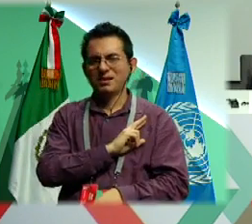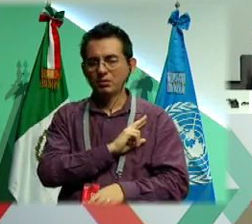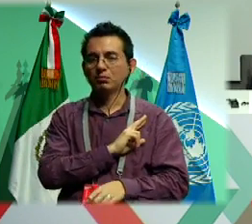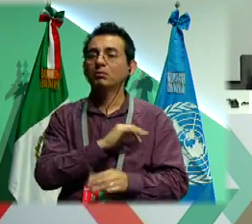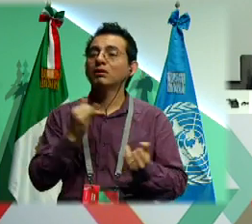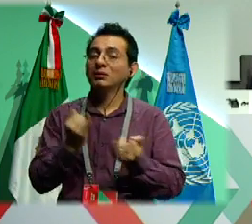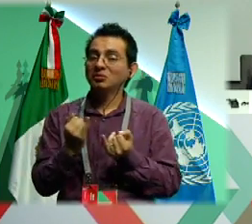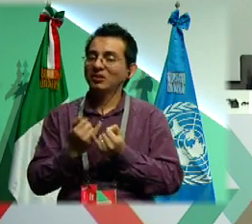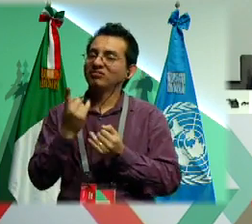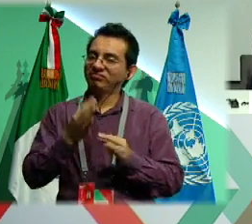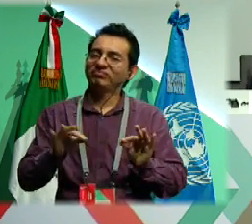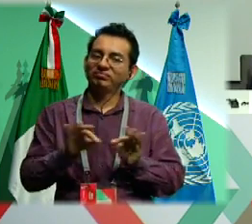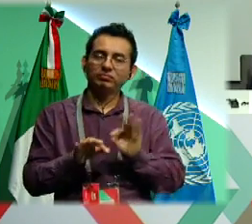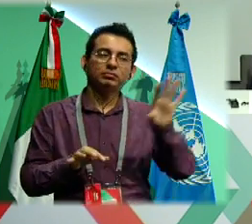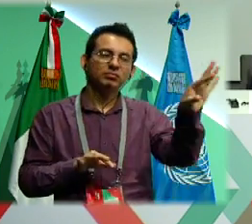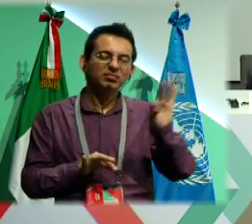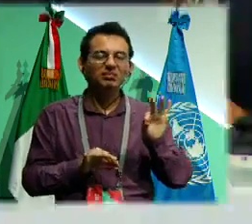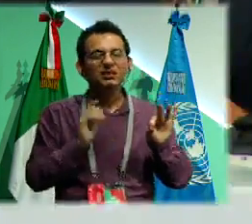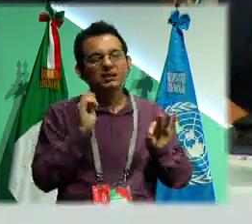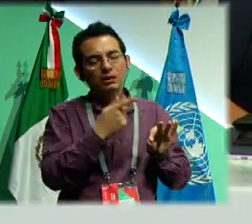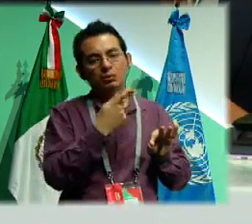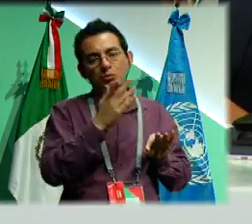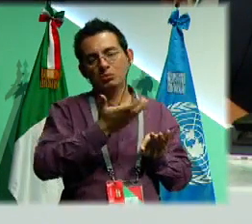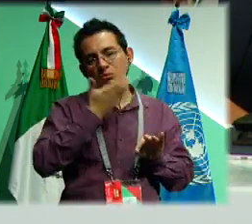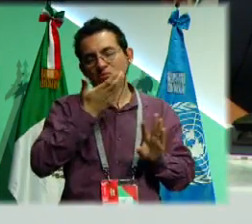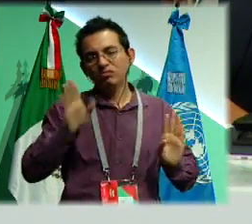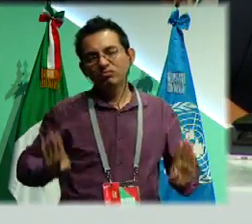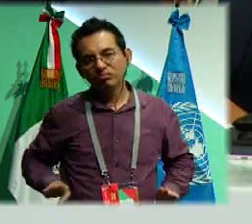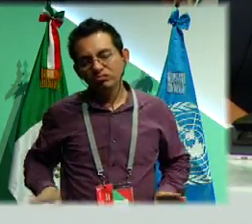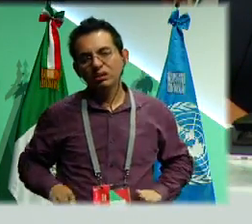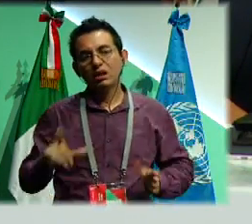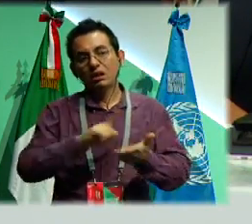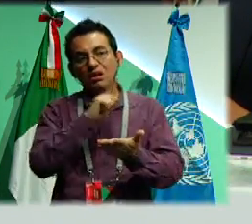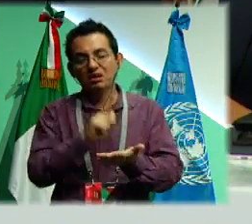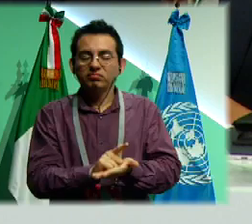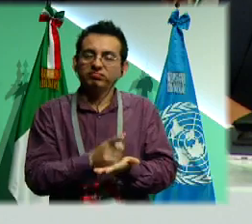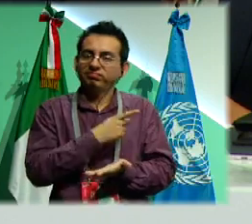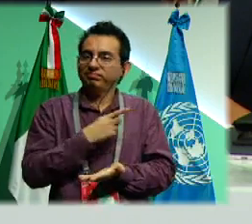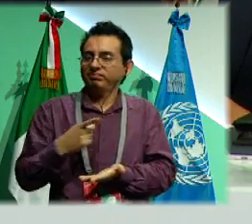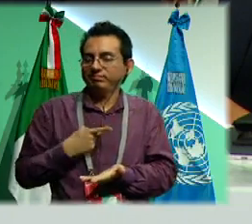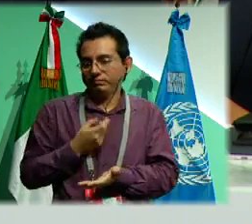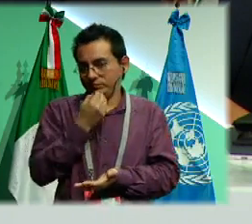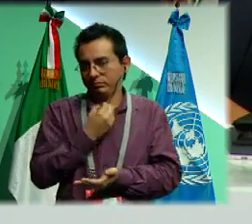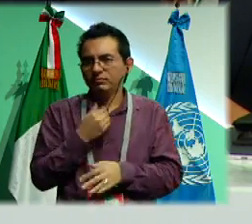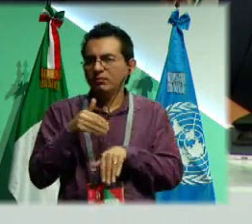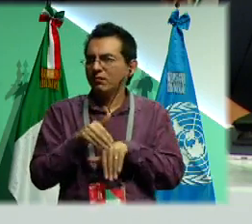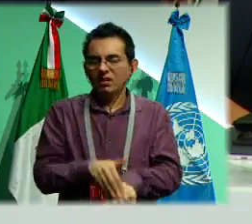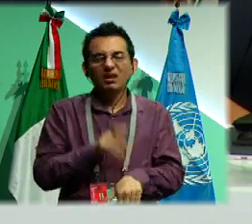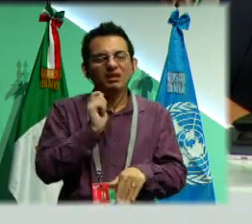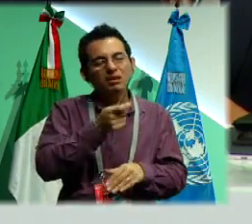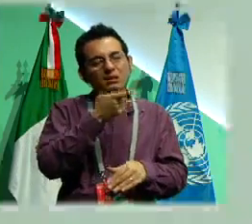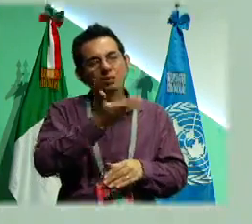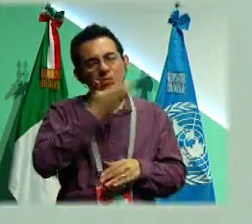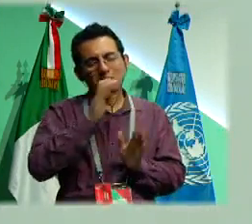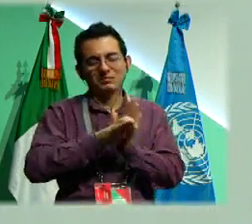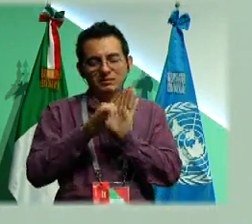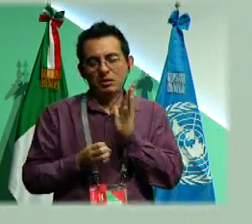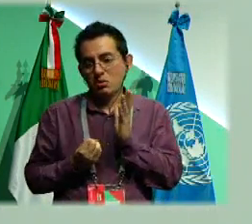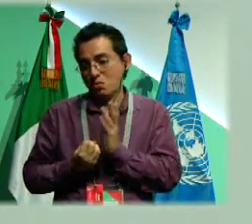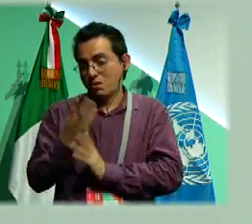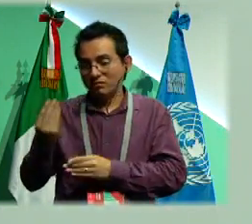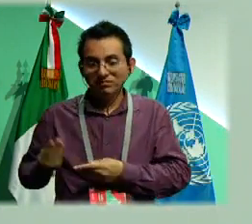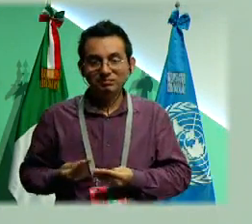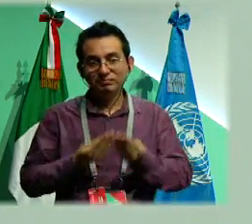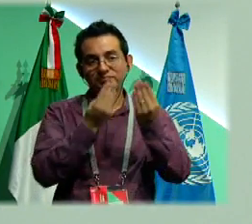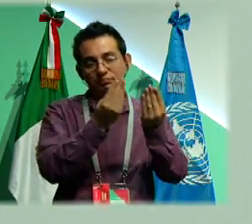également les lois nationales, l'utilisation des règlements et très souvent, et c'est quelque chose de nouveau, les points de vue